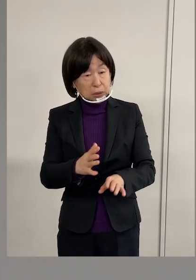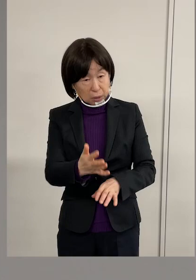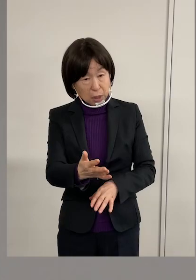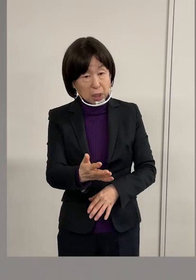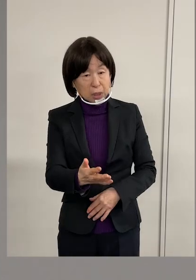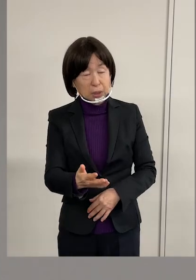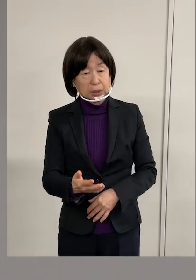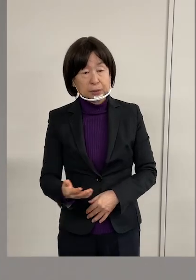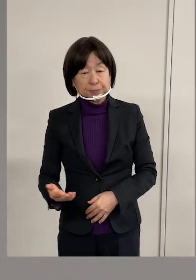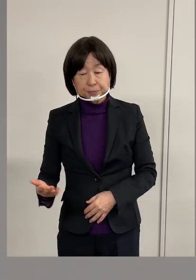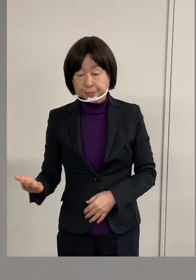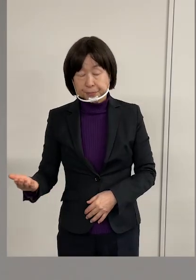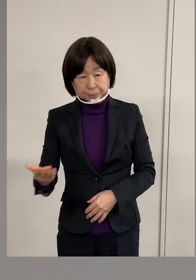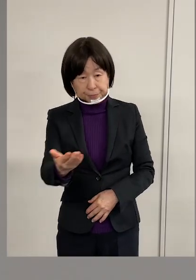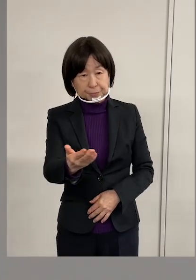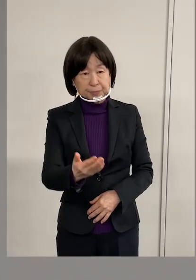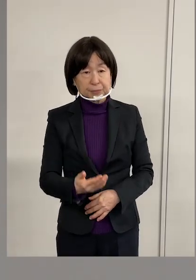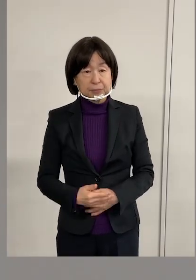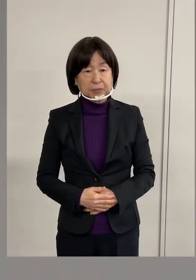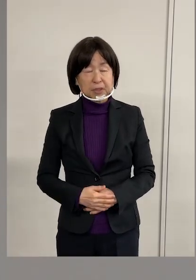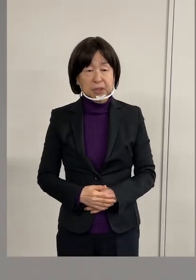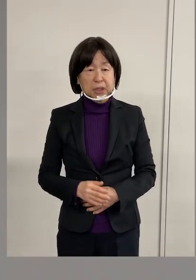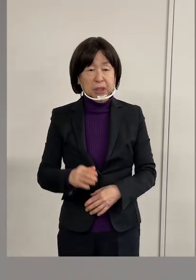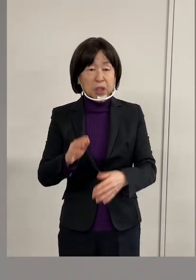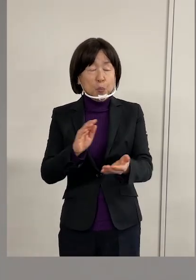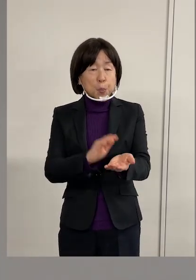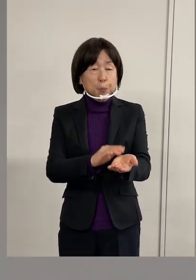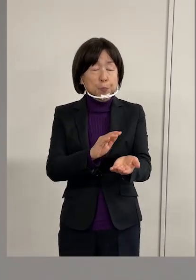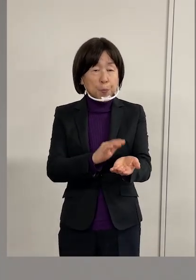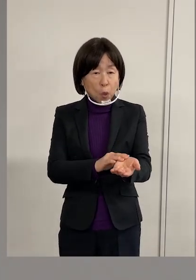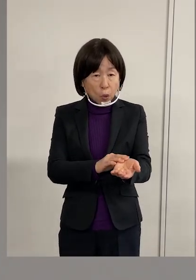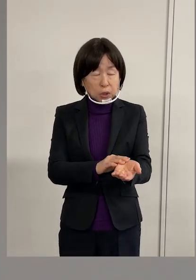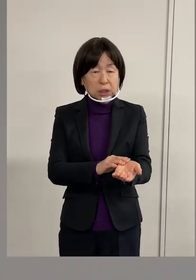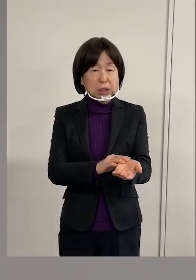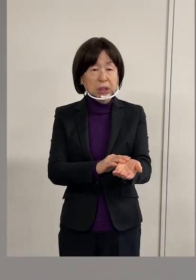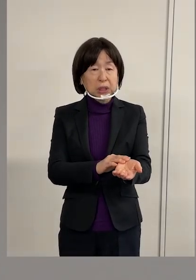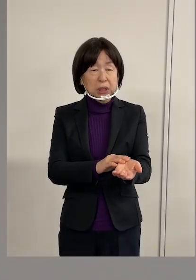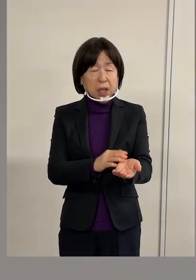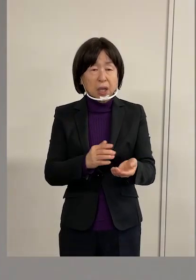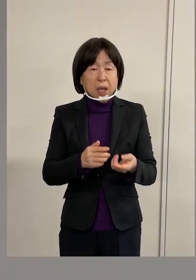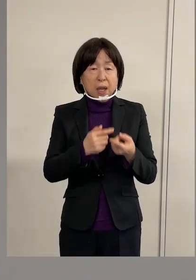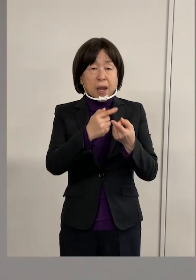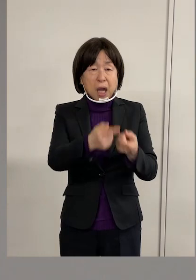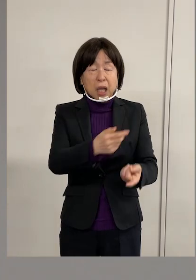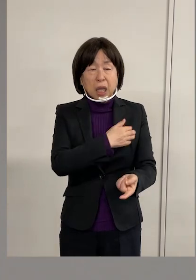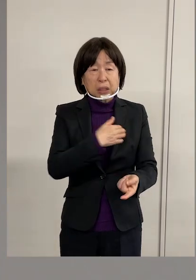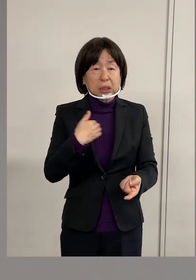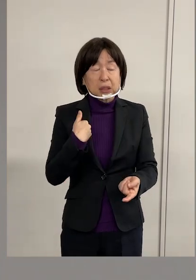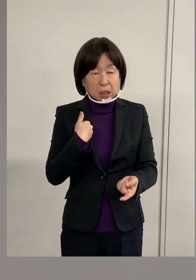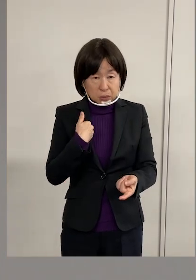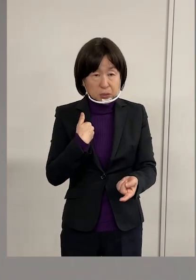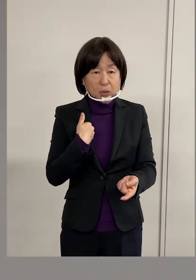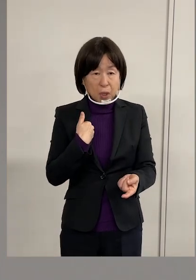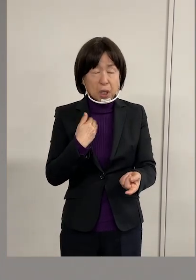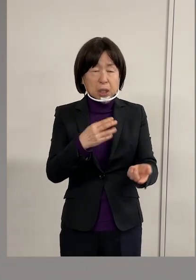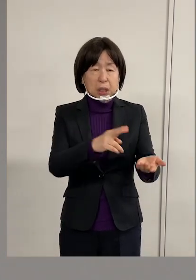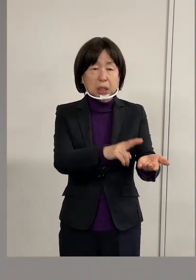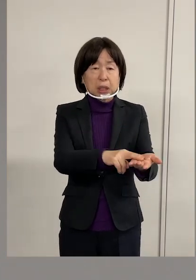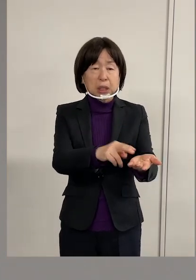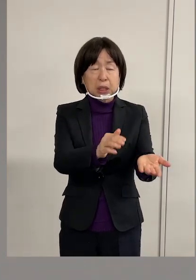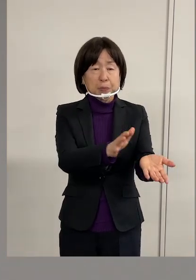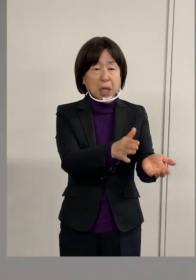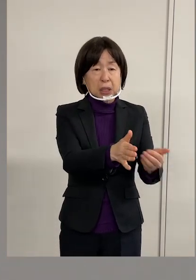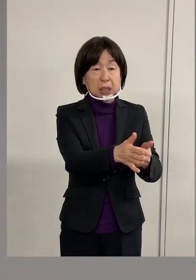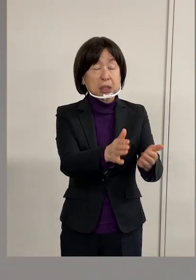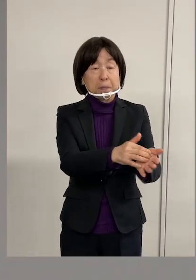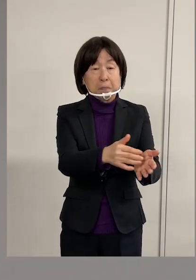状で言うと医療機関、これ二類相当ということで、病院へ入れる病院も限定されているので、まあ、医療機関は逼迫して